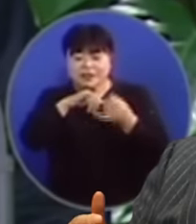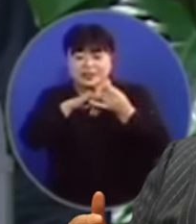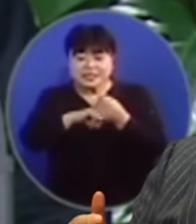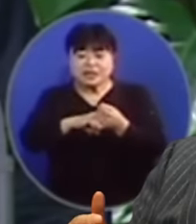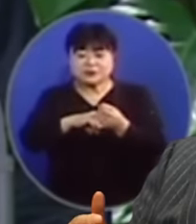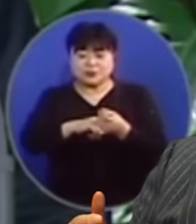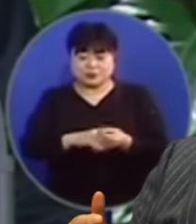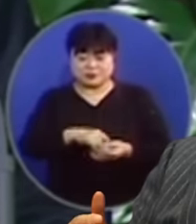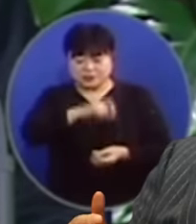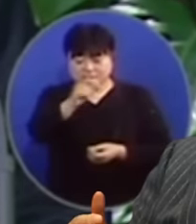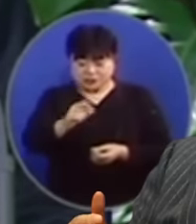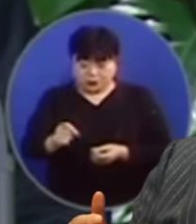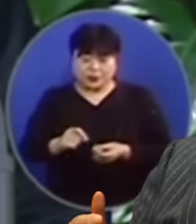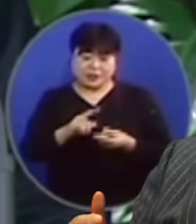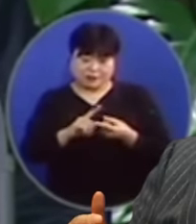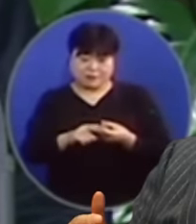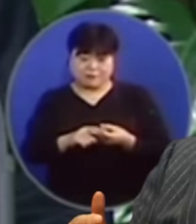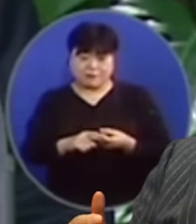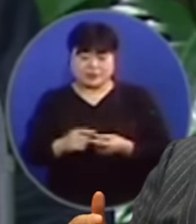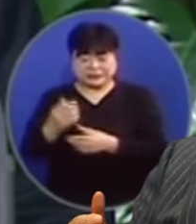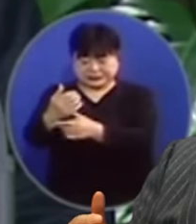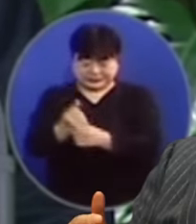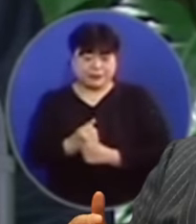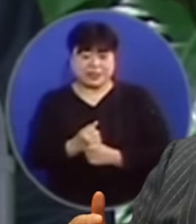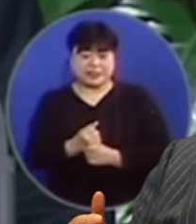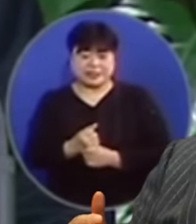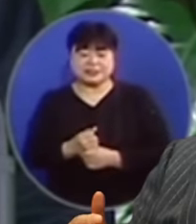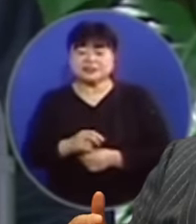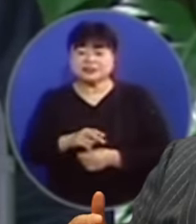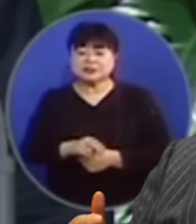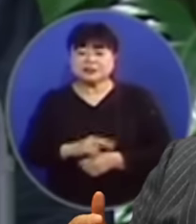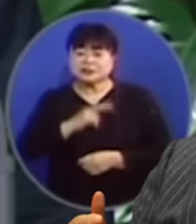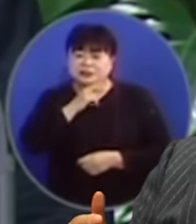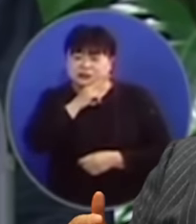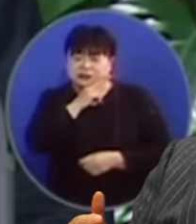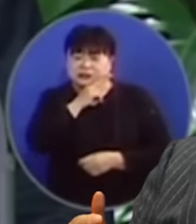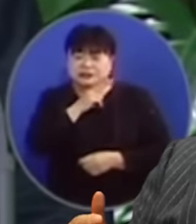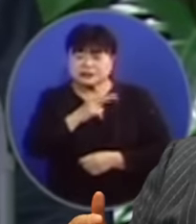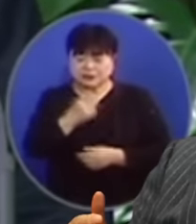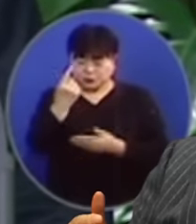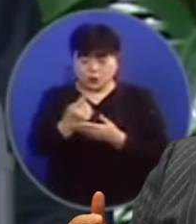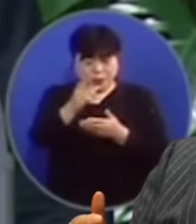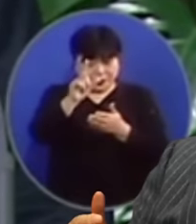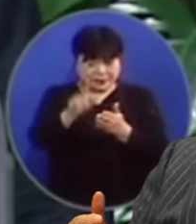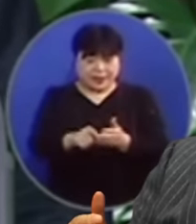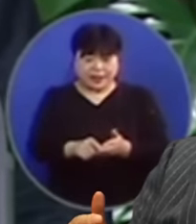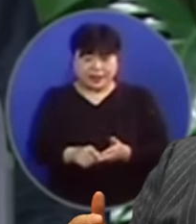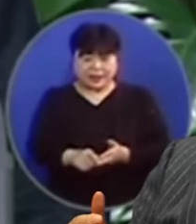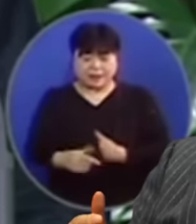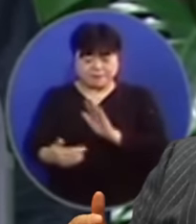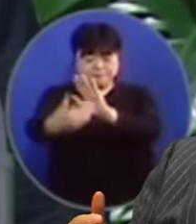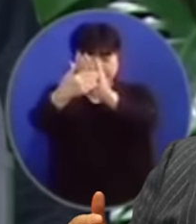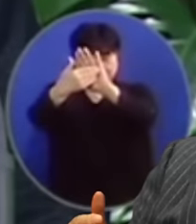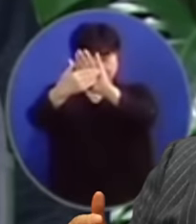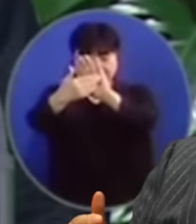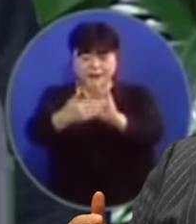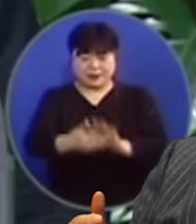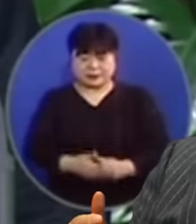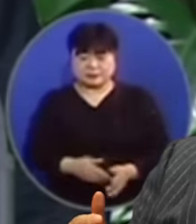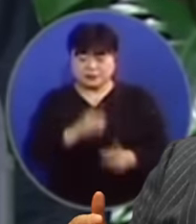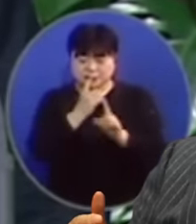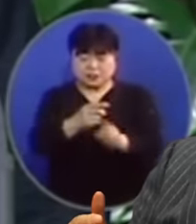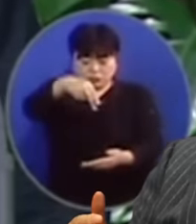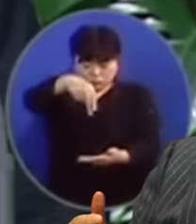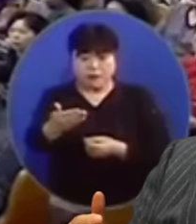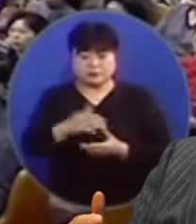약속이 성경에 기록된 것을 확 잡아야 의심이 파도처럼 쳐올 때라도 방파제처럼 파도를 이기고 설